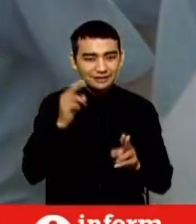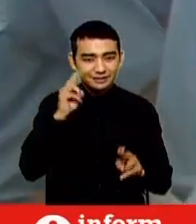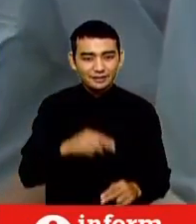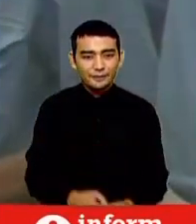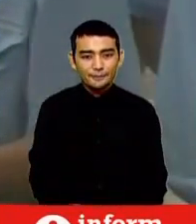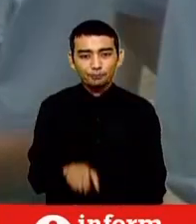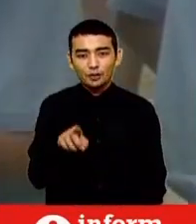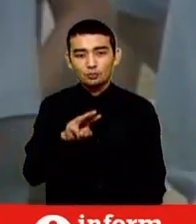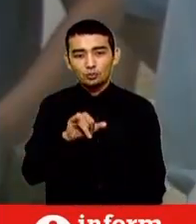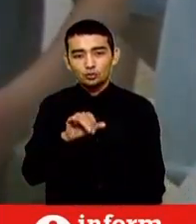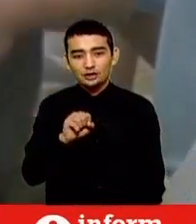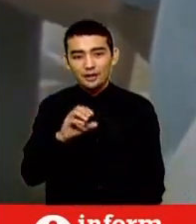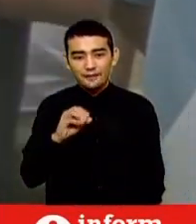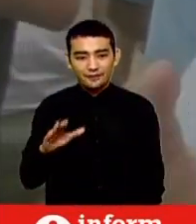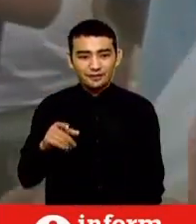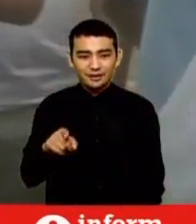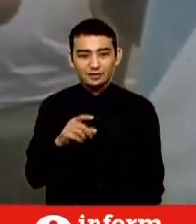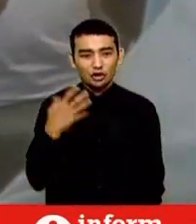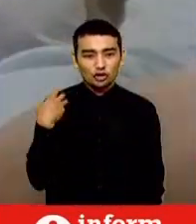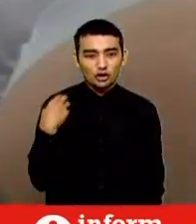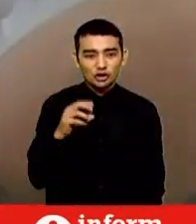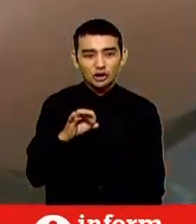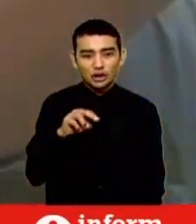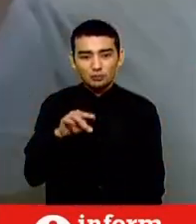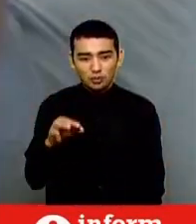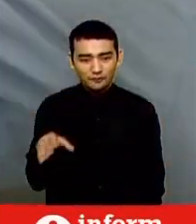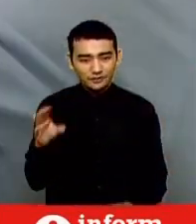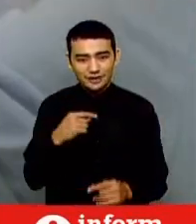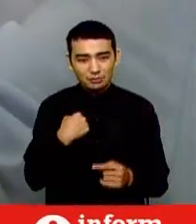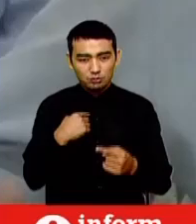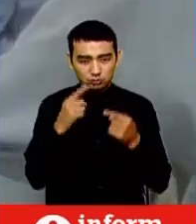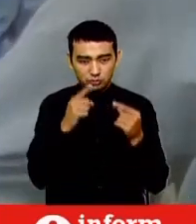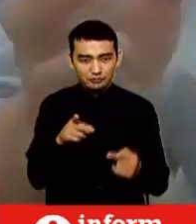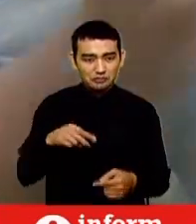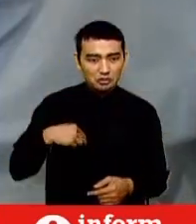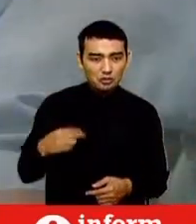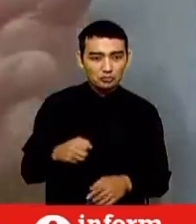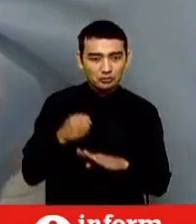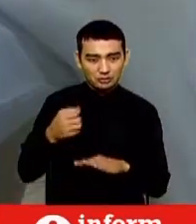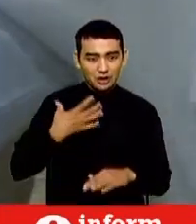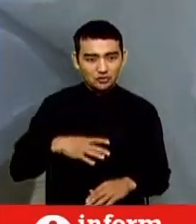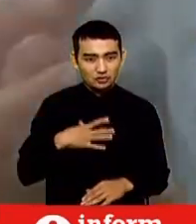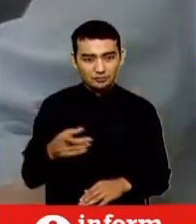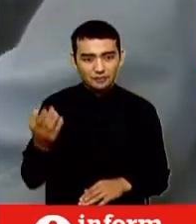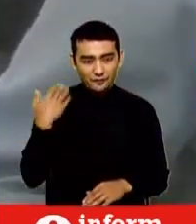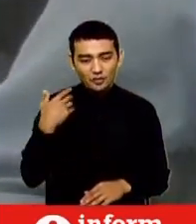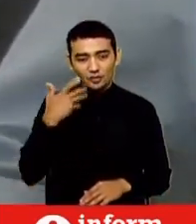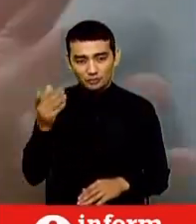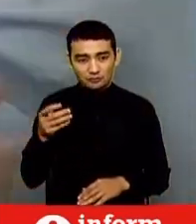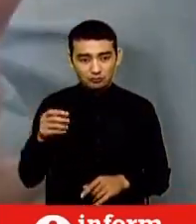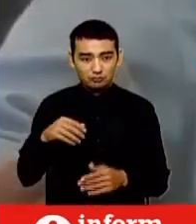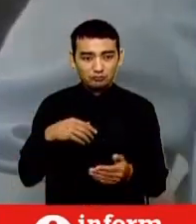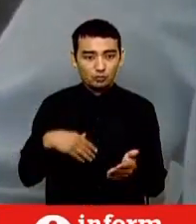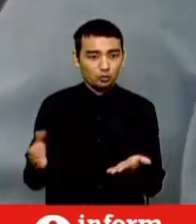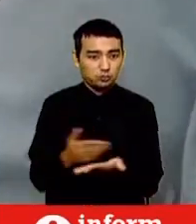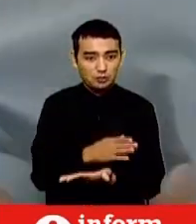Мұсаев Жұлдызбайдың қайтып кеп начальник депо болып отырында үзілді кесілді қарсымыз біз. Мен қаяқтан қашан кім аңдып кеп